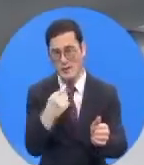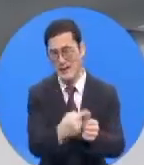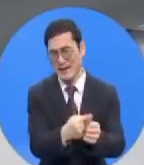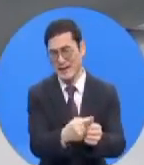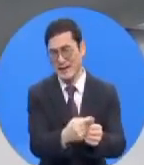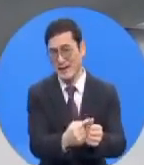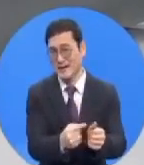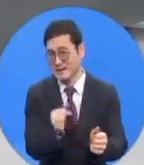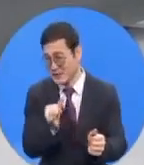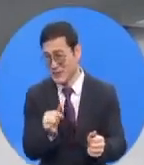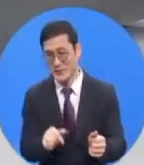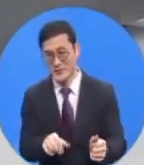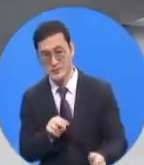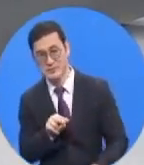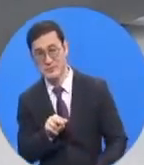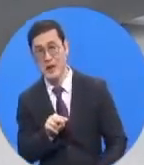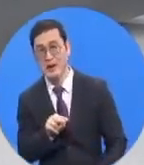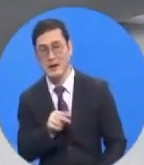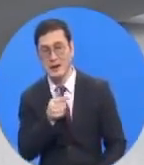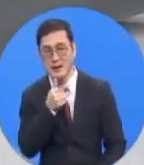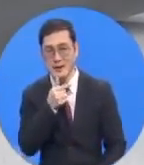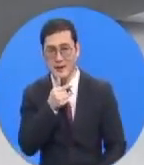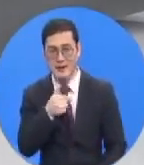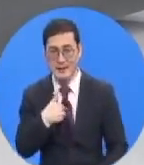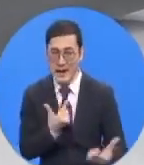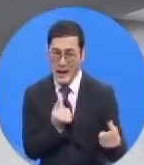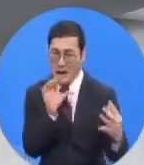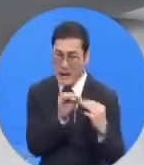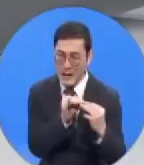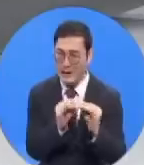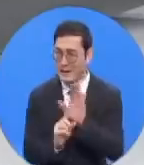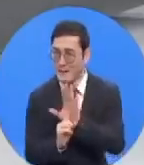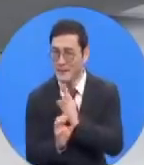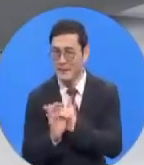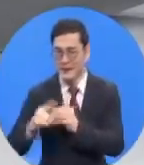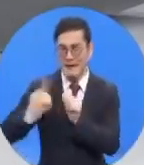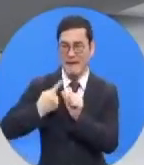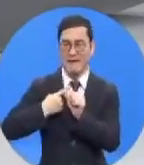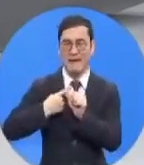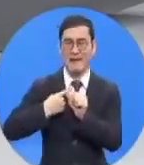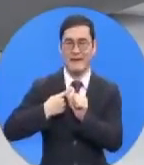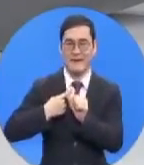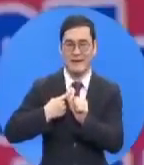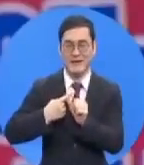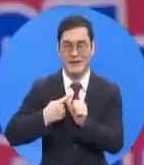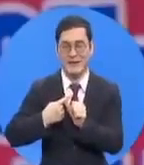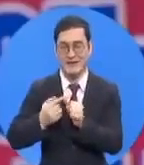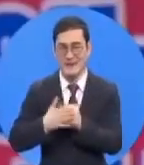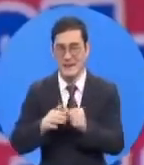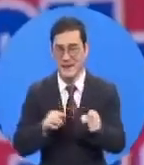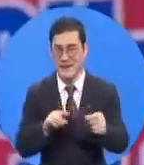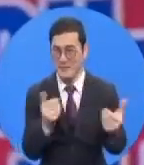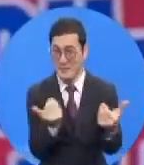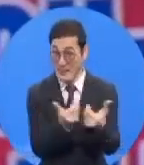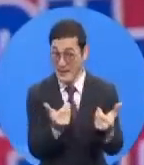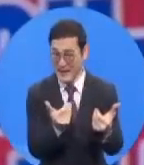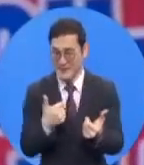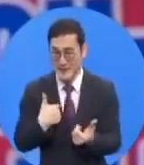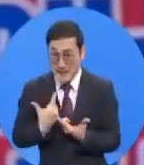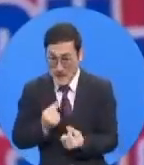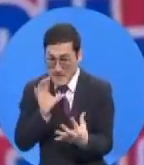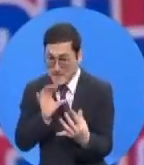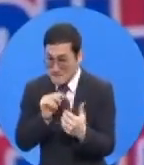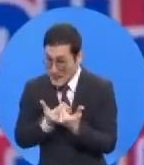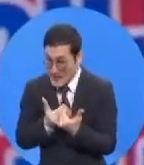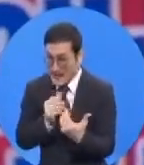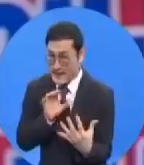이때 같은 대선 주자로서 조금 그 이 여론을 확 흡수해버리는 그런 효과도 노릴 필요도 있을 것 같고요.